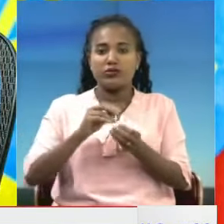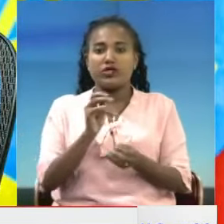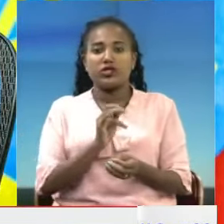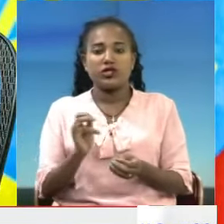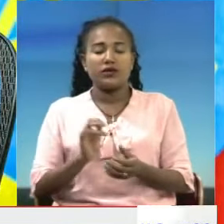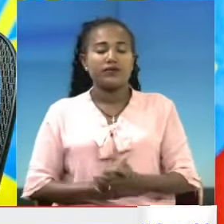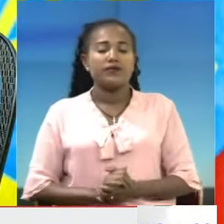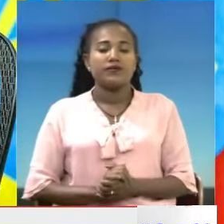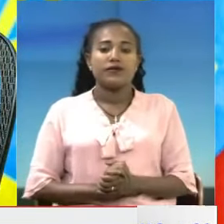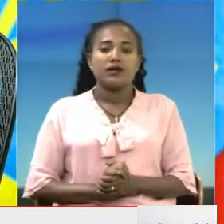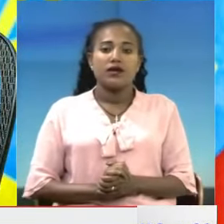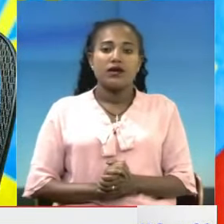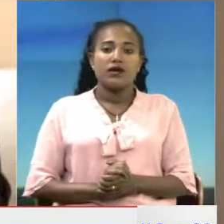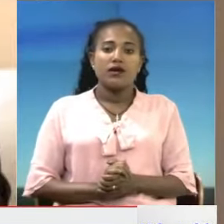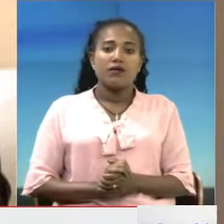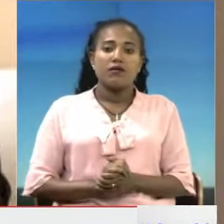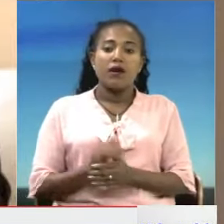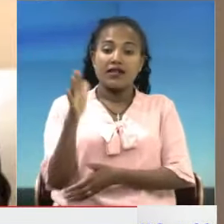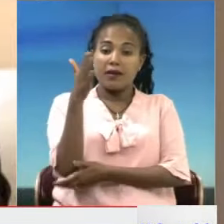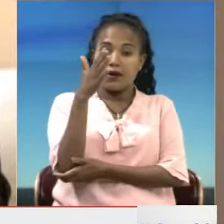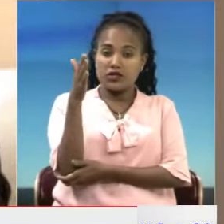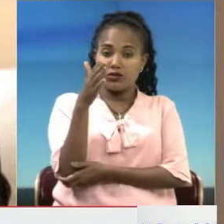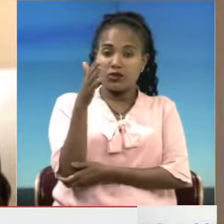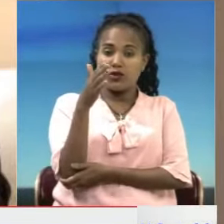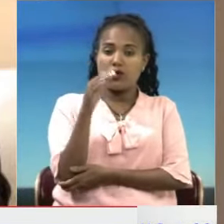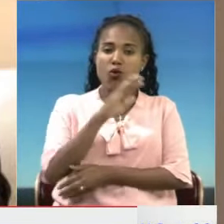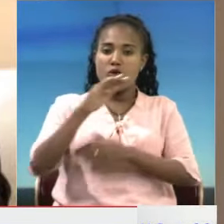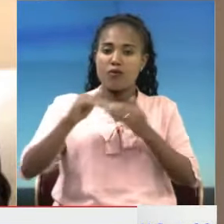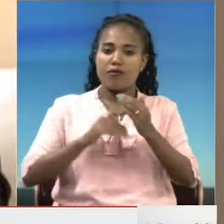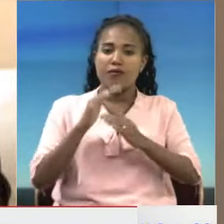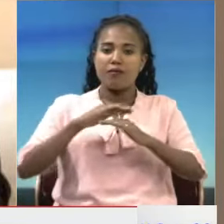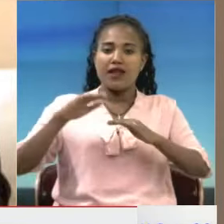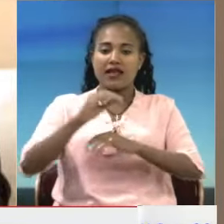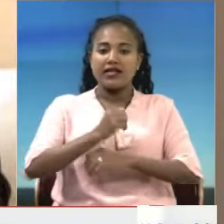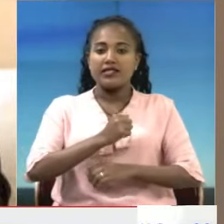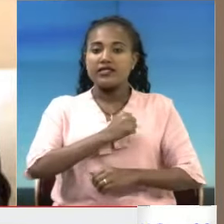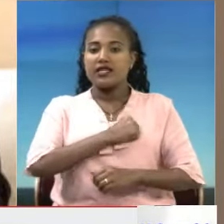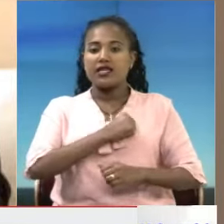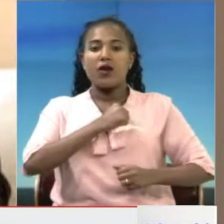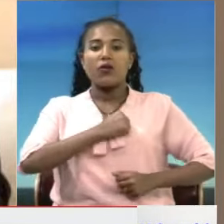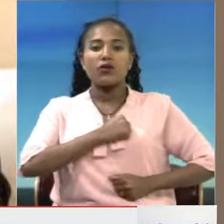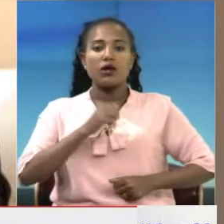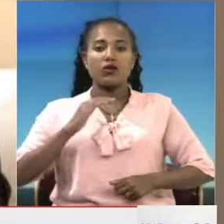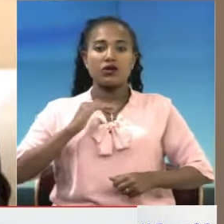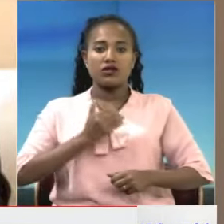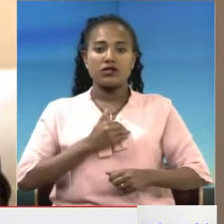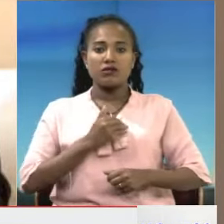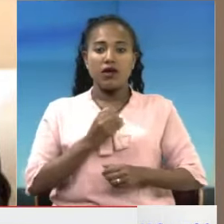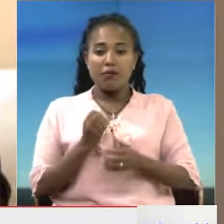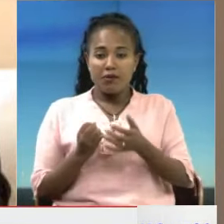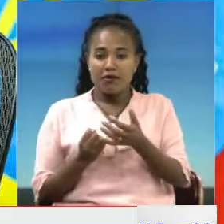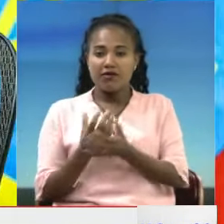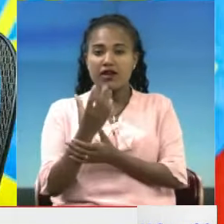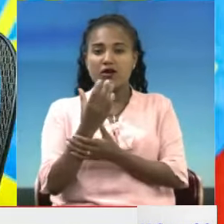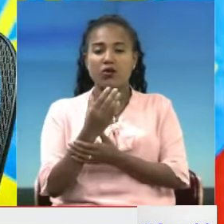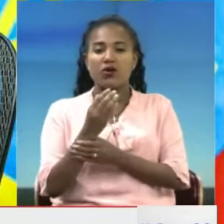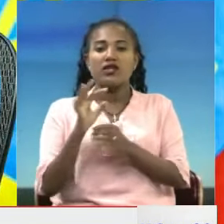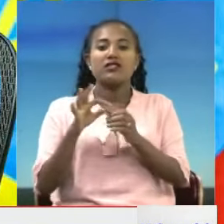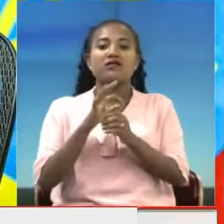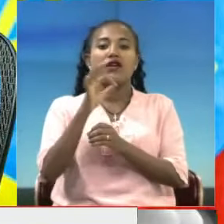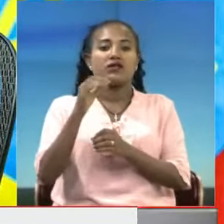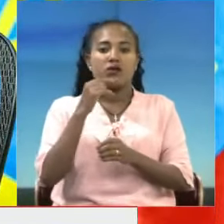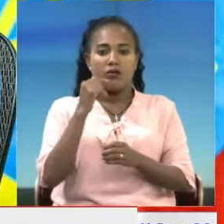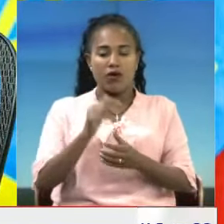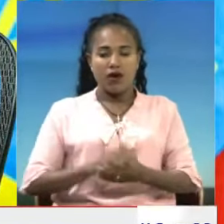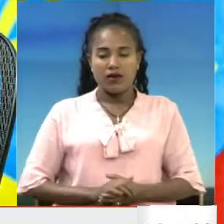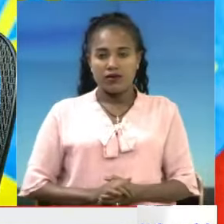እንጂ። ባንዲራችን የሚውለበለበው ከሁሉም በላይ ከጀግና ወታደሮቻችን በሚፈልቀው እስትንፋስ ነው